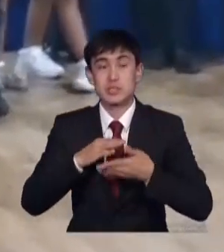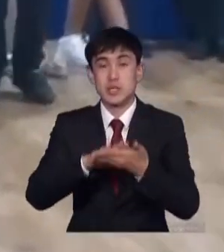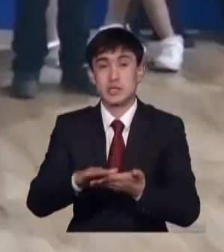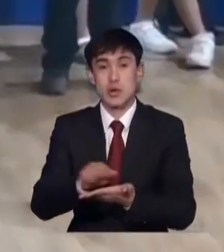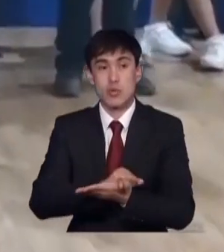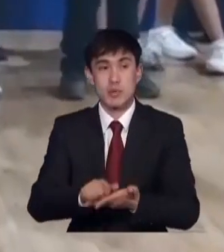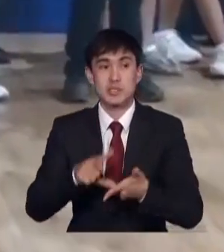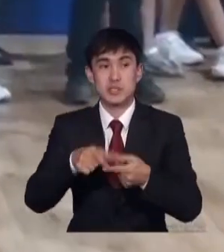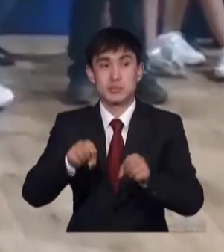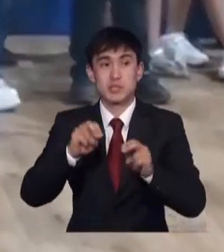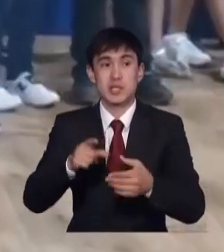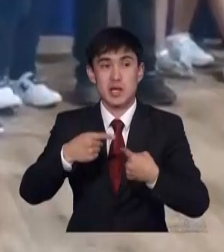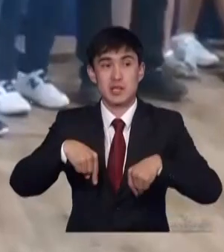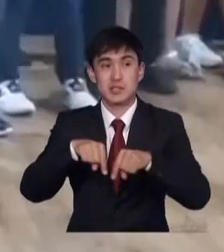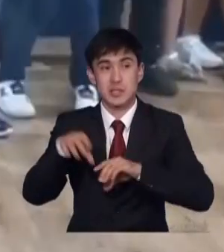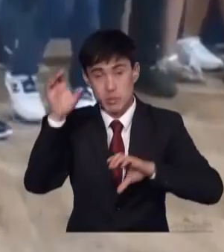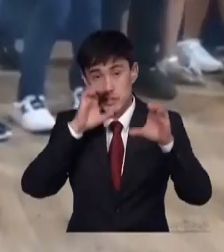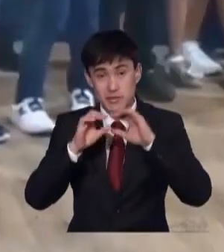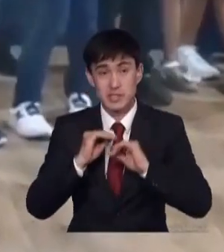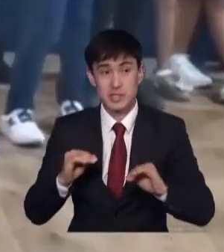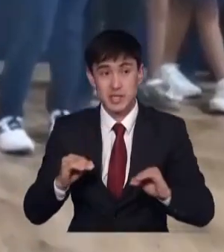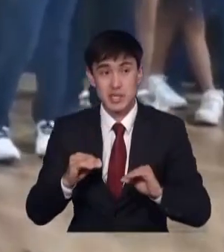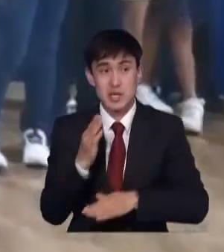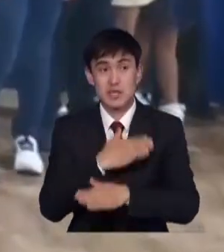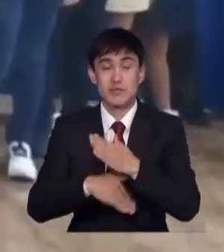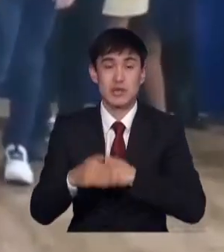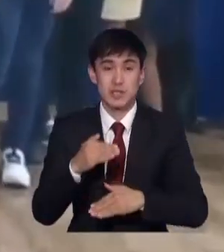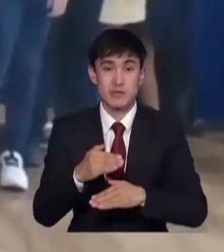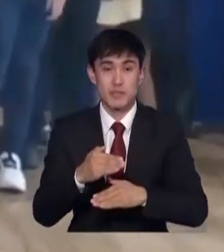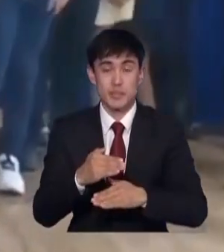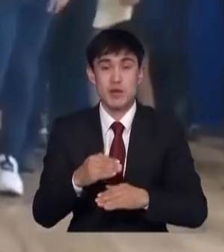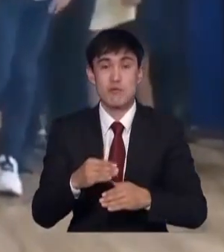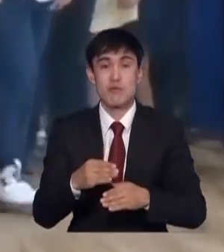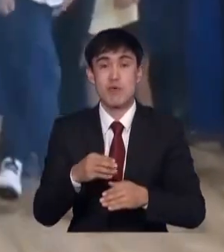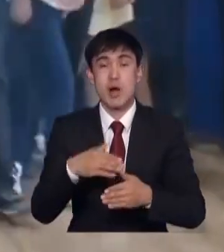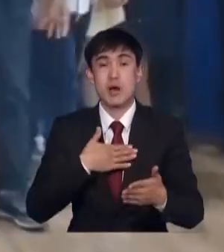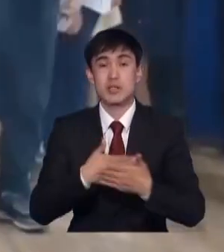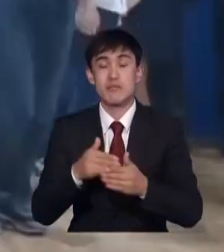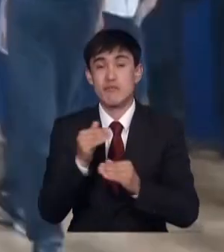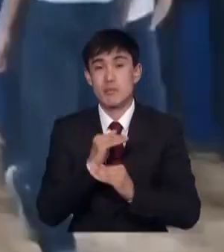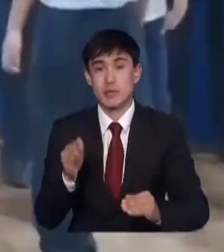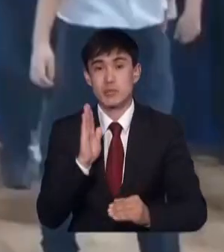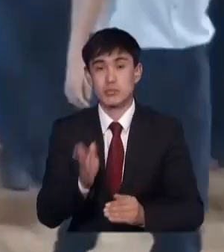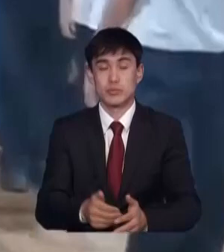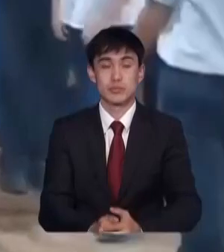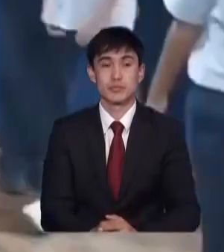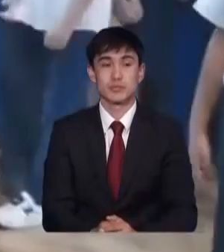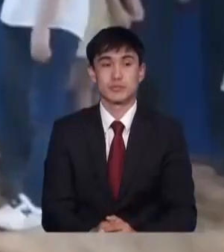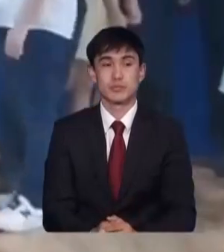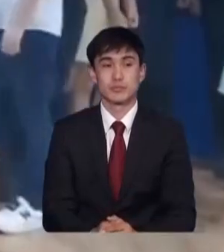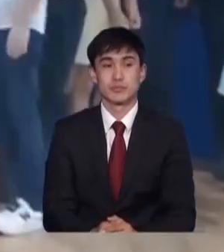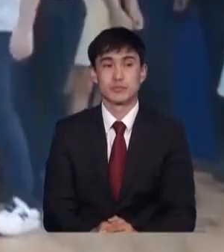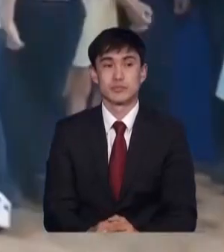зачислить в специальной организации образования детей с ограниченными возможностями в про активном формате Лаура Искакова по